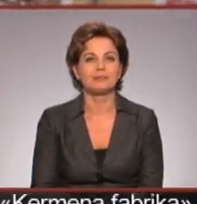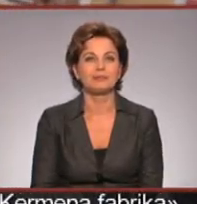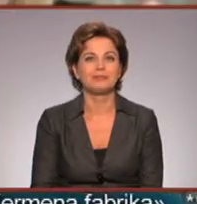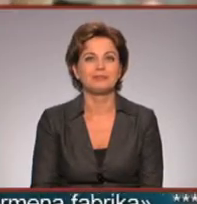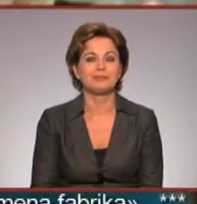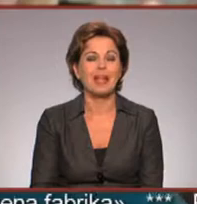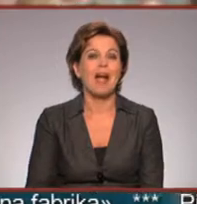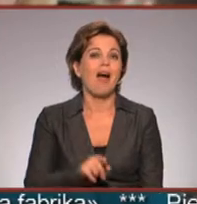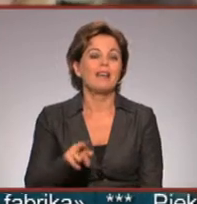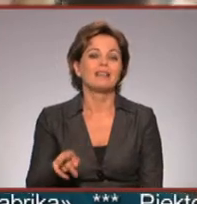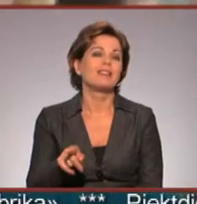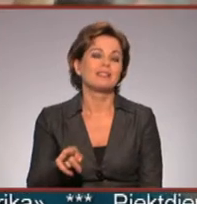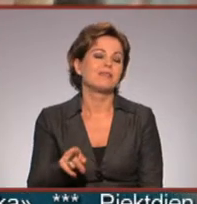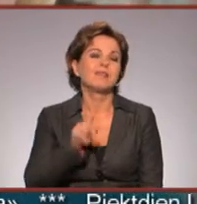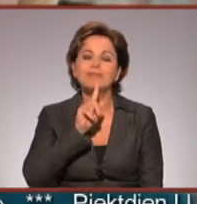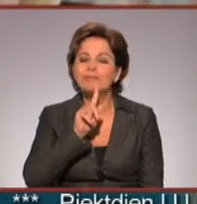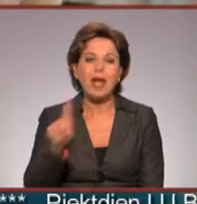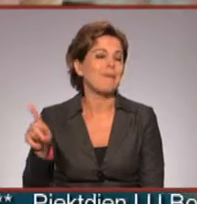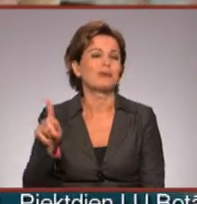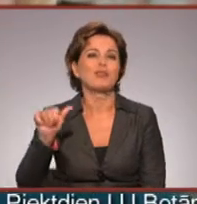Tas ir tāds netradicionāls veids, kad tu